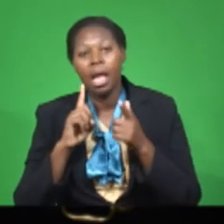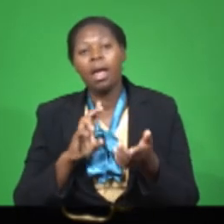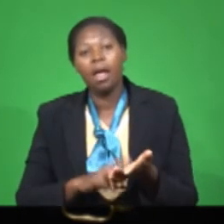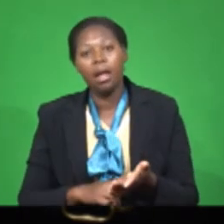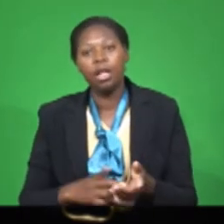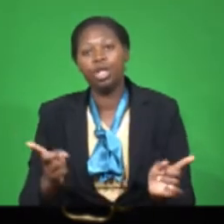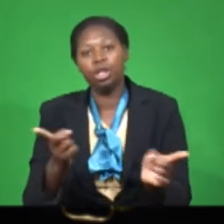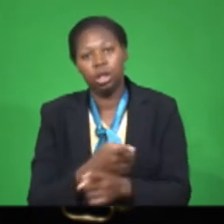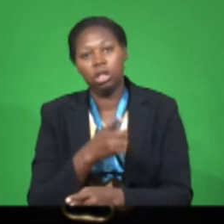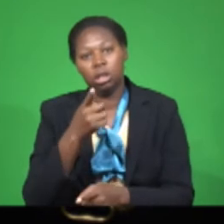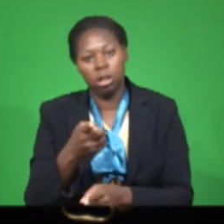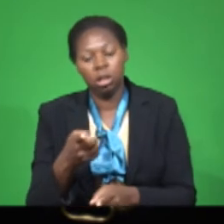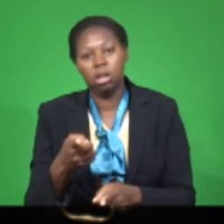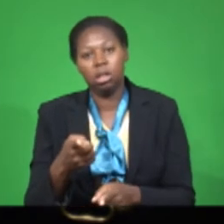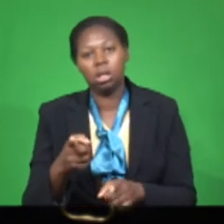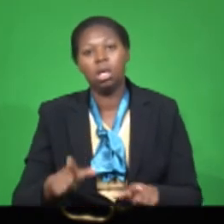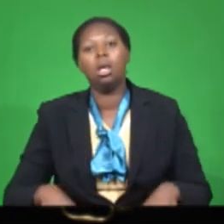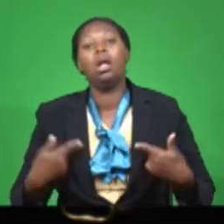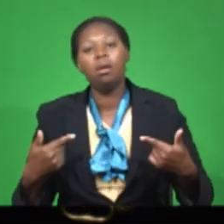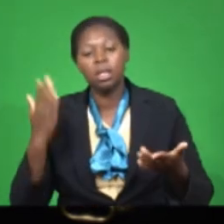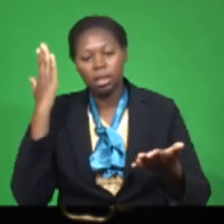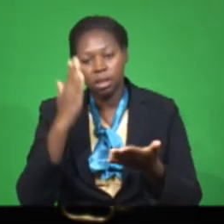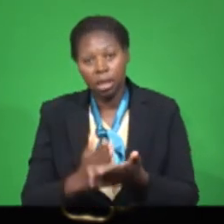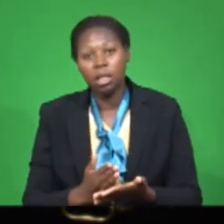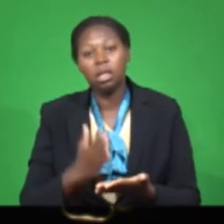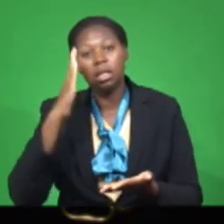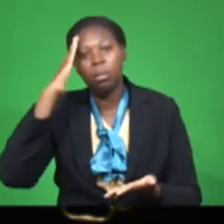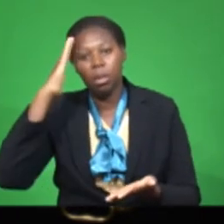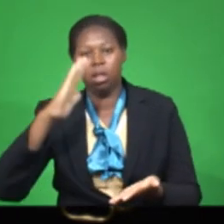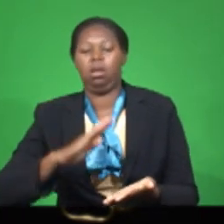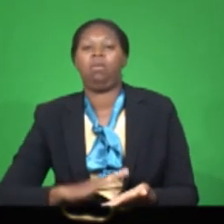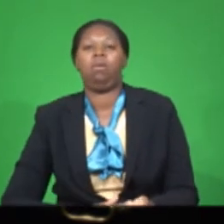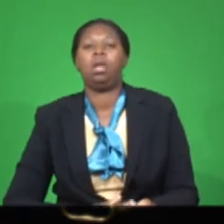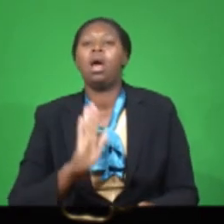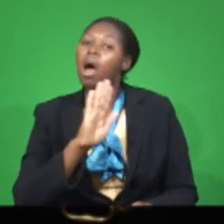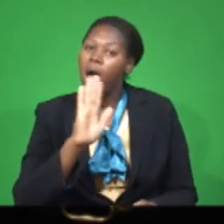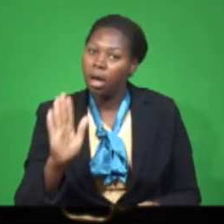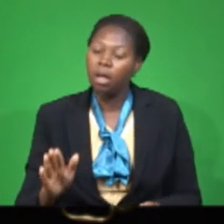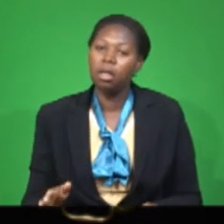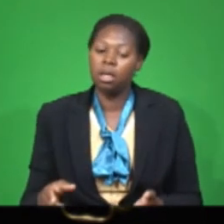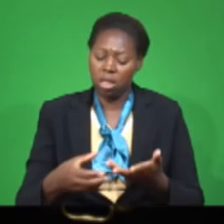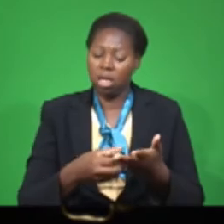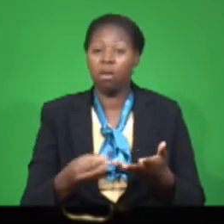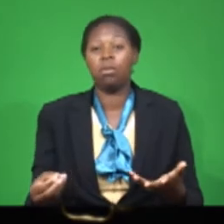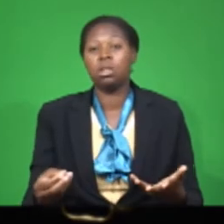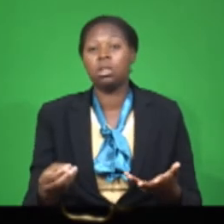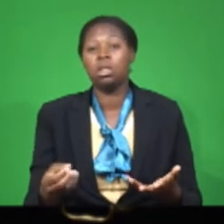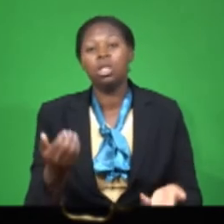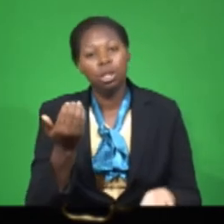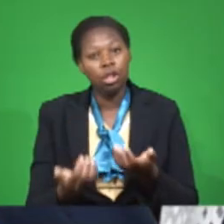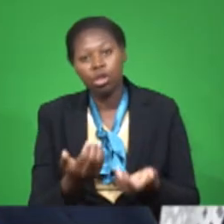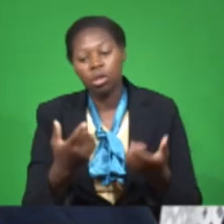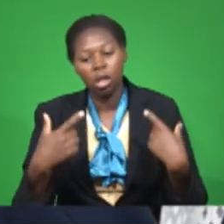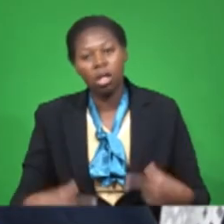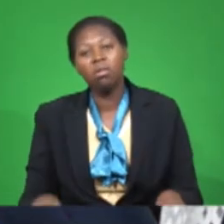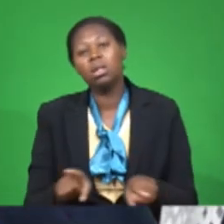dzimba dzevamwe vakatobatwa uende mukadzi womunhu Vamwana vakatorambana izvozvo kune vana varitorambana senderera vakakonzeresa iwo